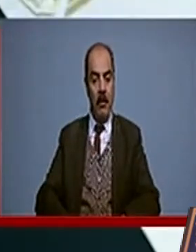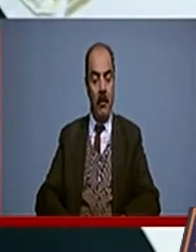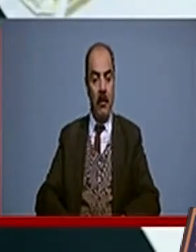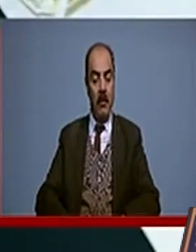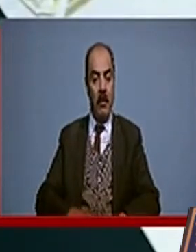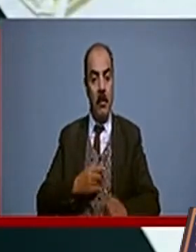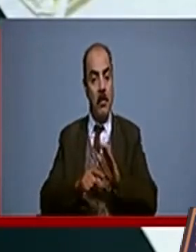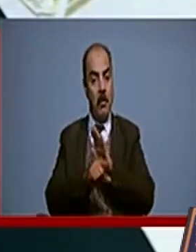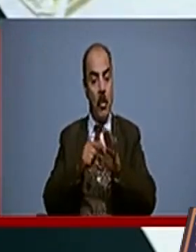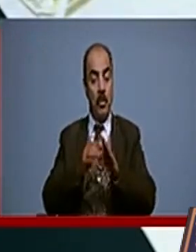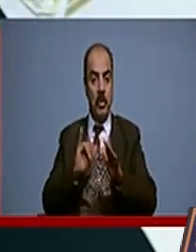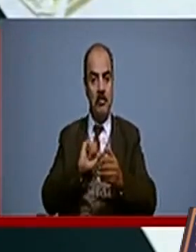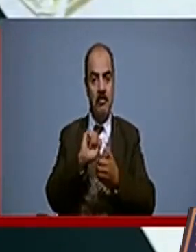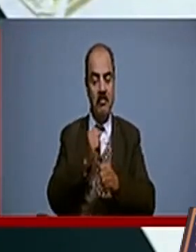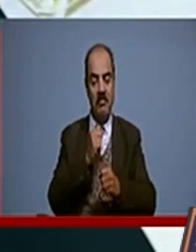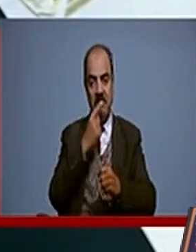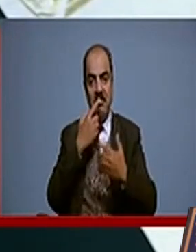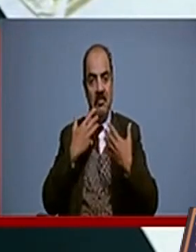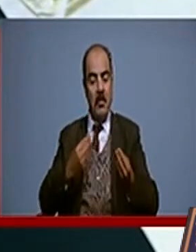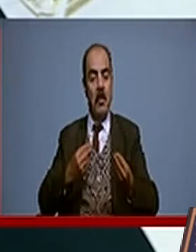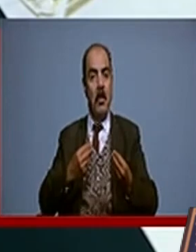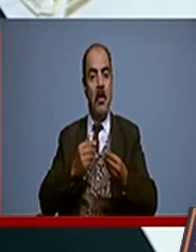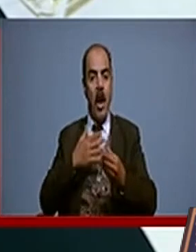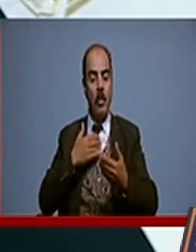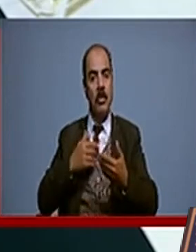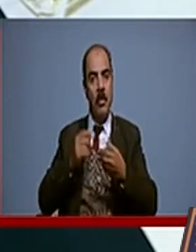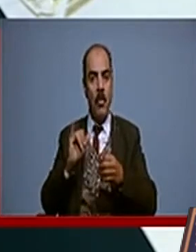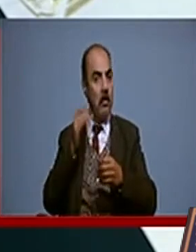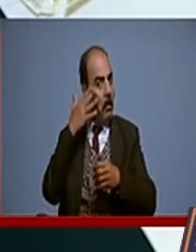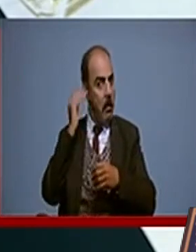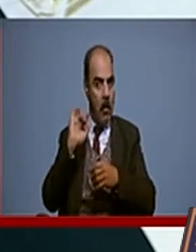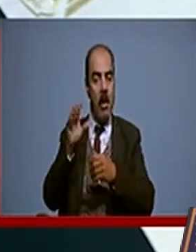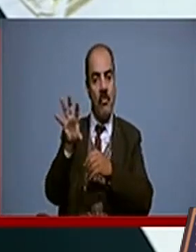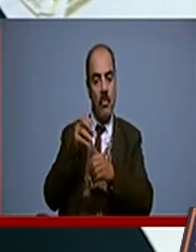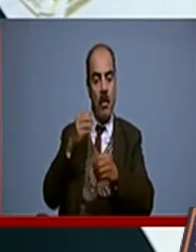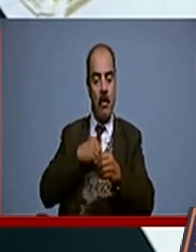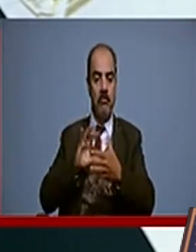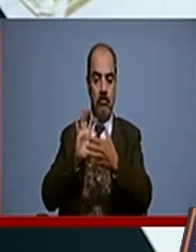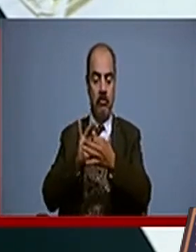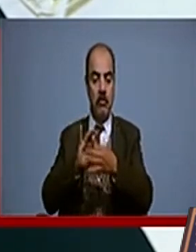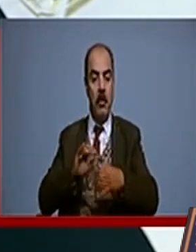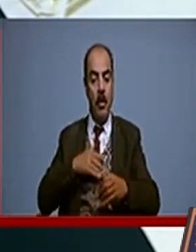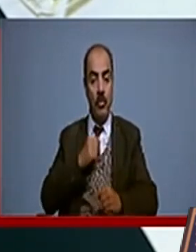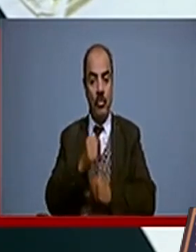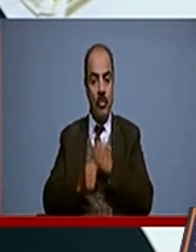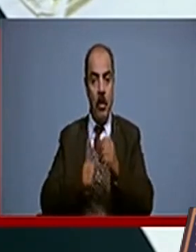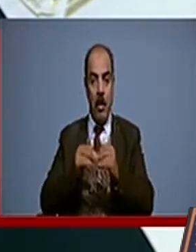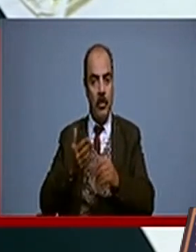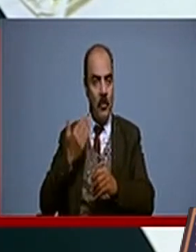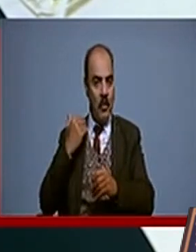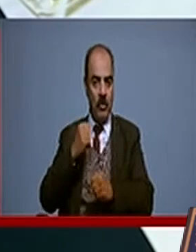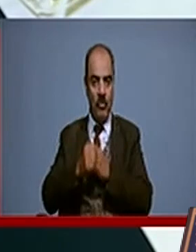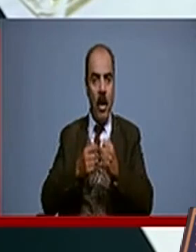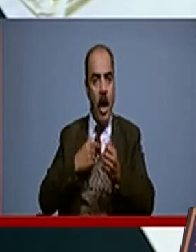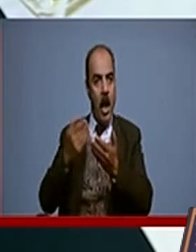الموضوعات التي تخص البيئة، ده طبعا يعني ارتباطا بما الجهد اللي مصر عملته في